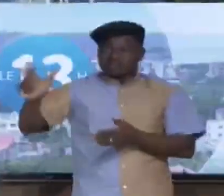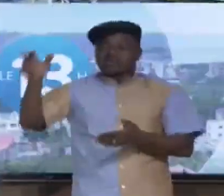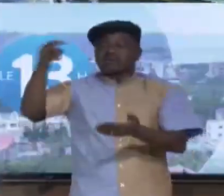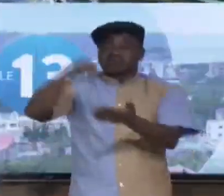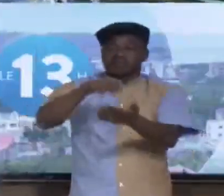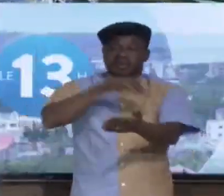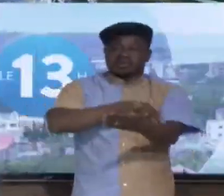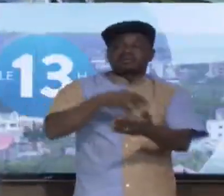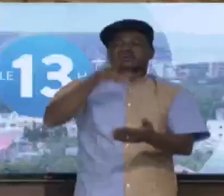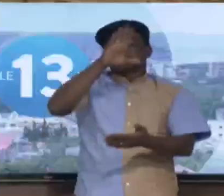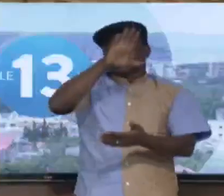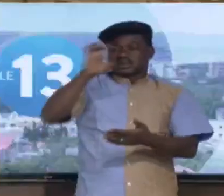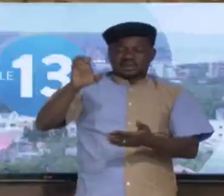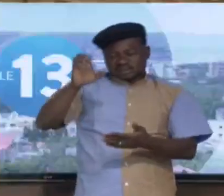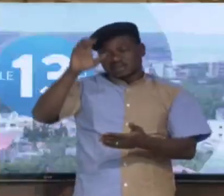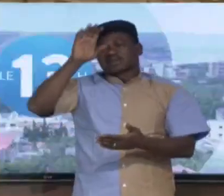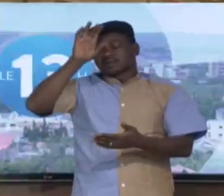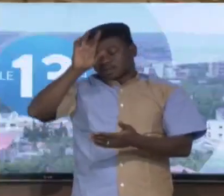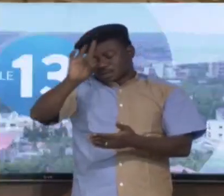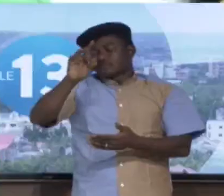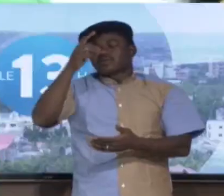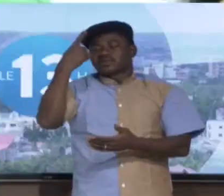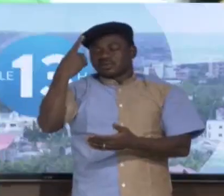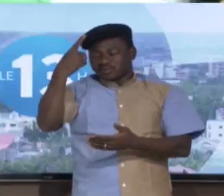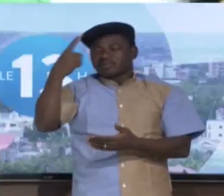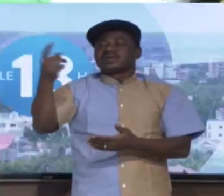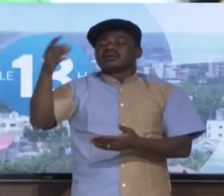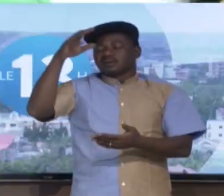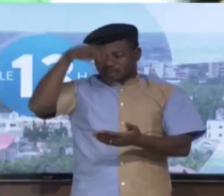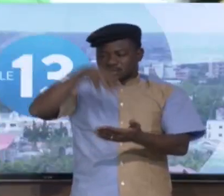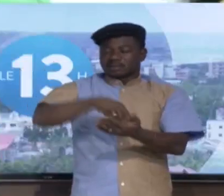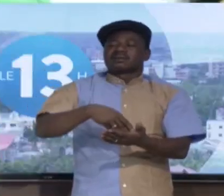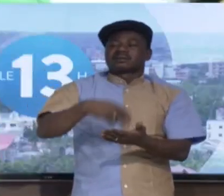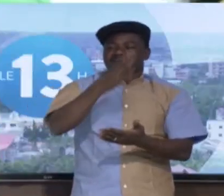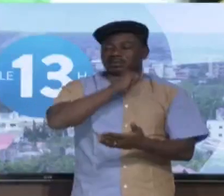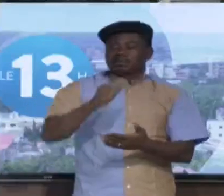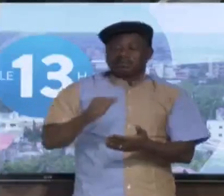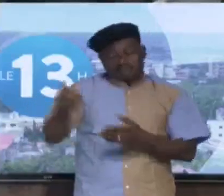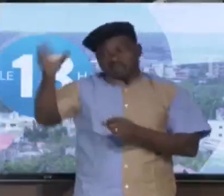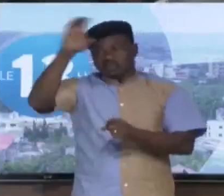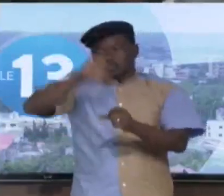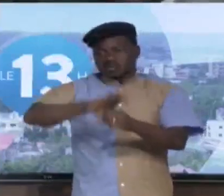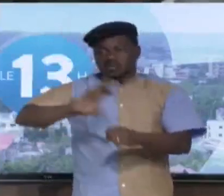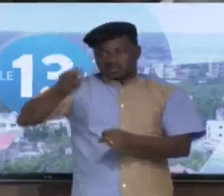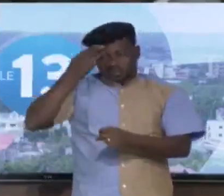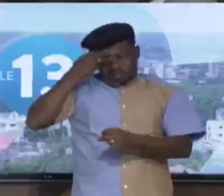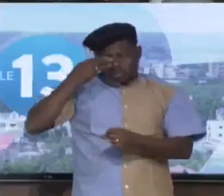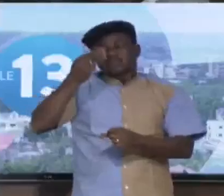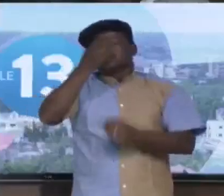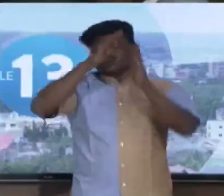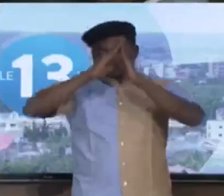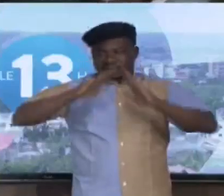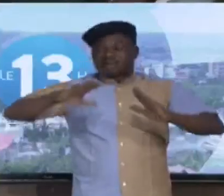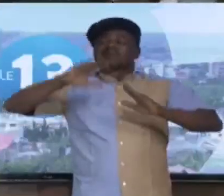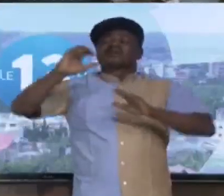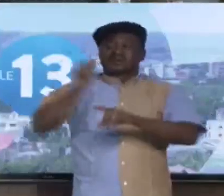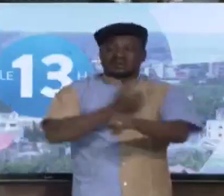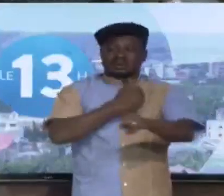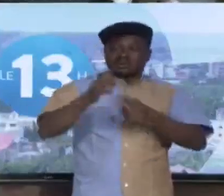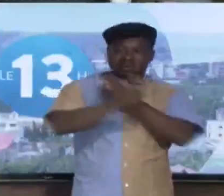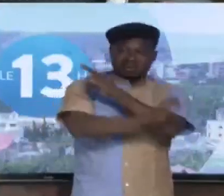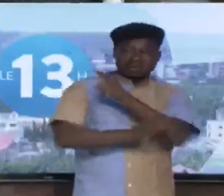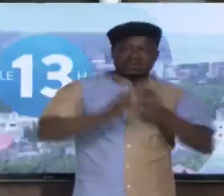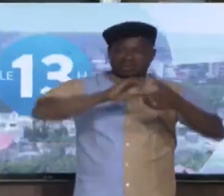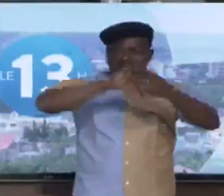33 581 940 francs CFA, c'est la part contributive du ministère des Affaires étrangères, de la coopération régionale